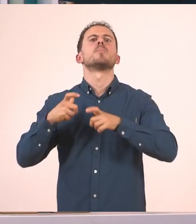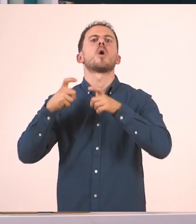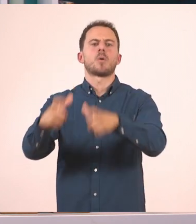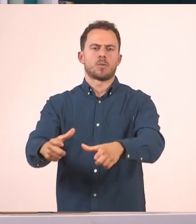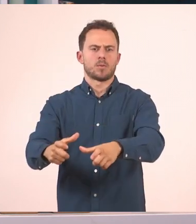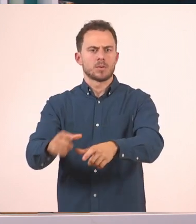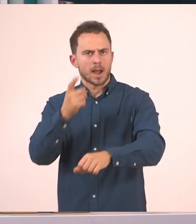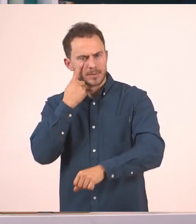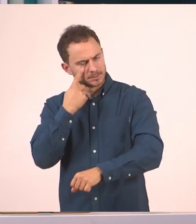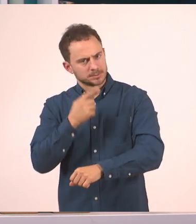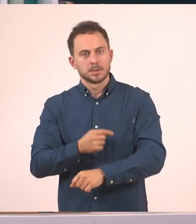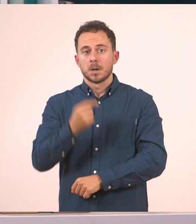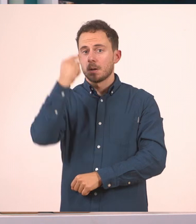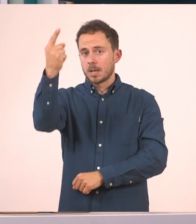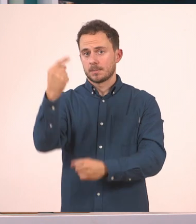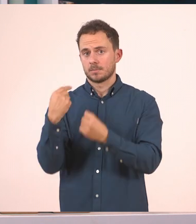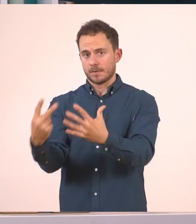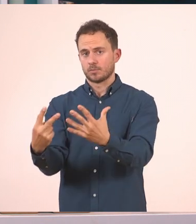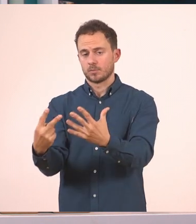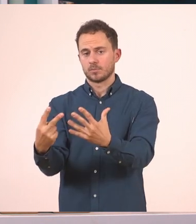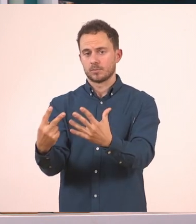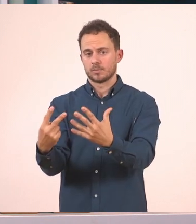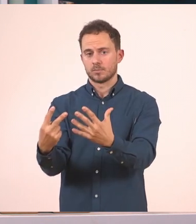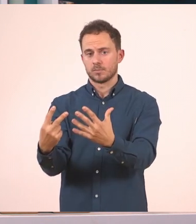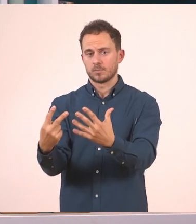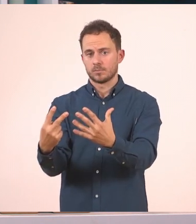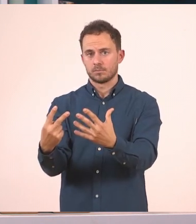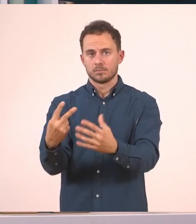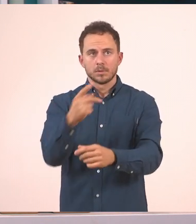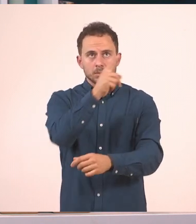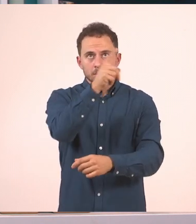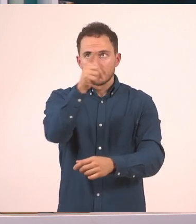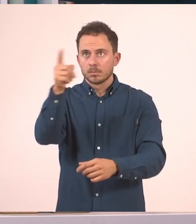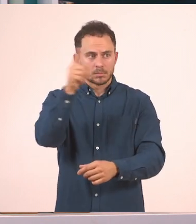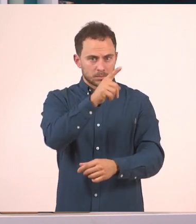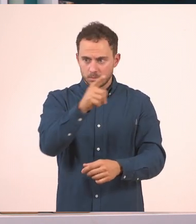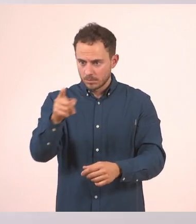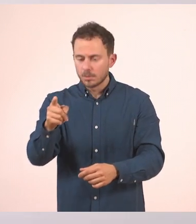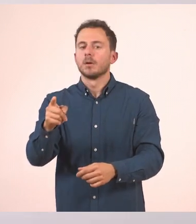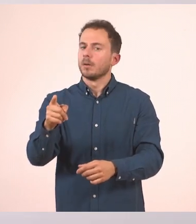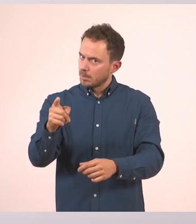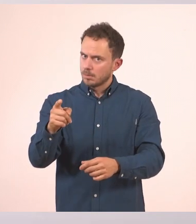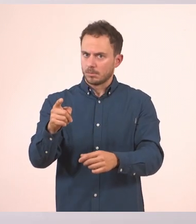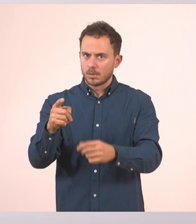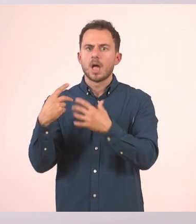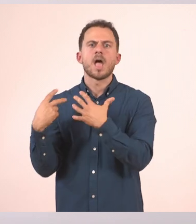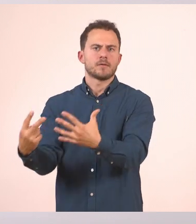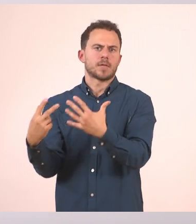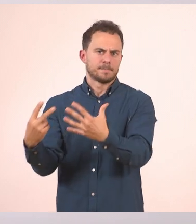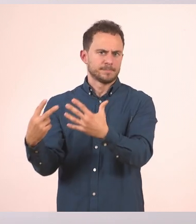1, 7. 1, 2, 3, 4, 5, 6, 7